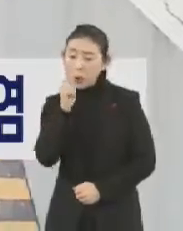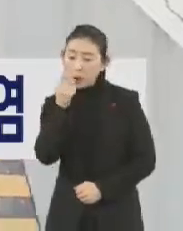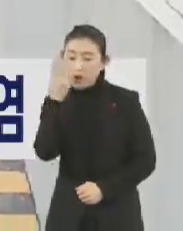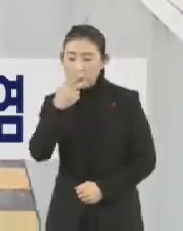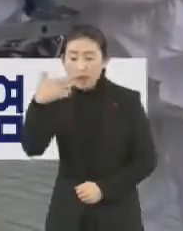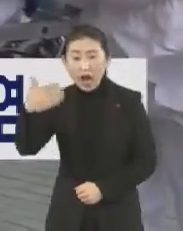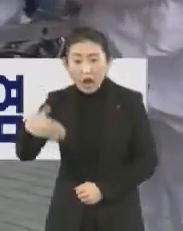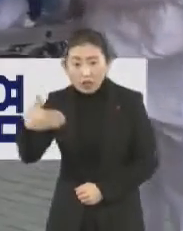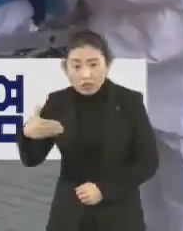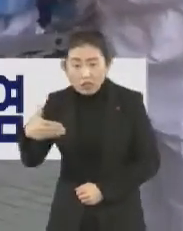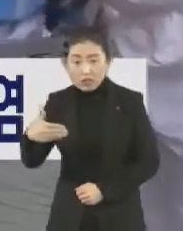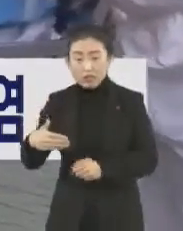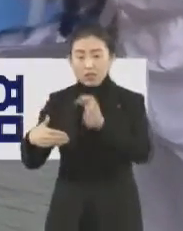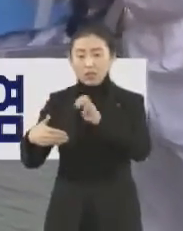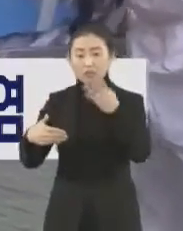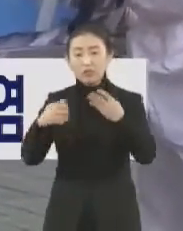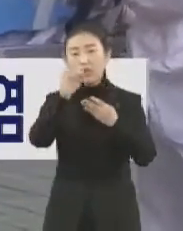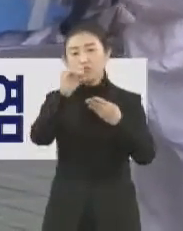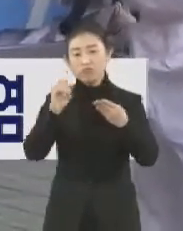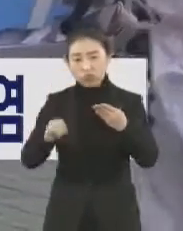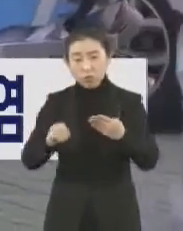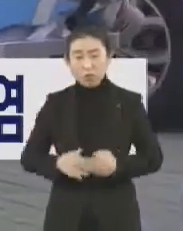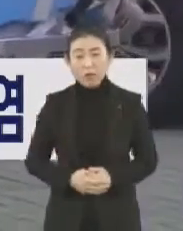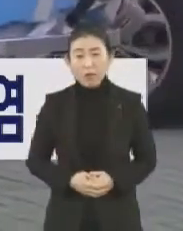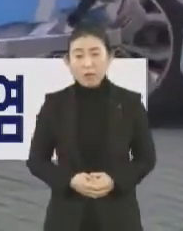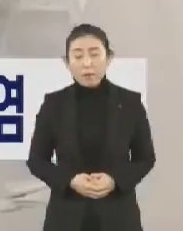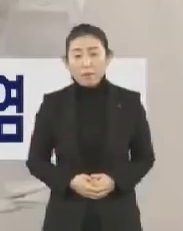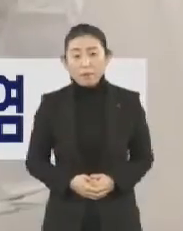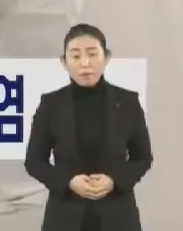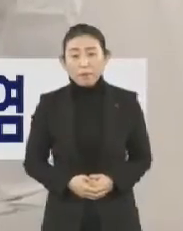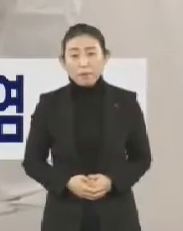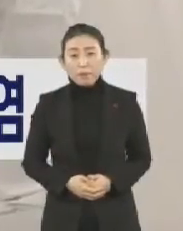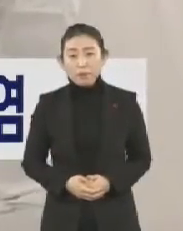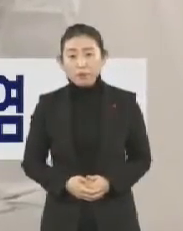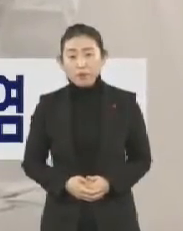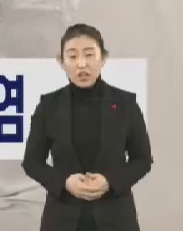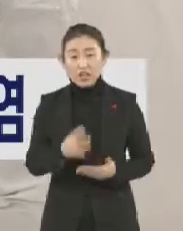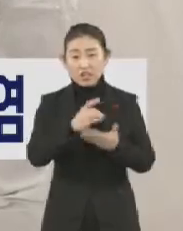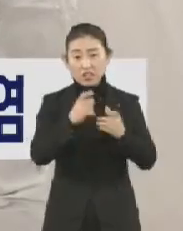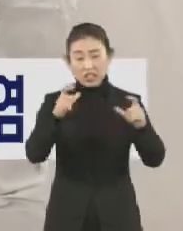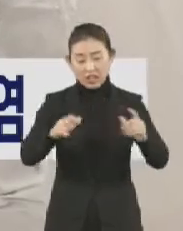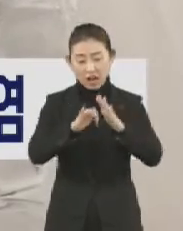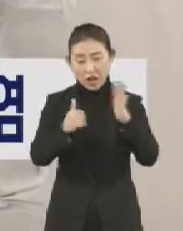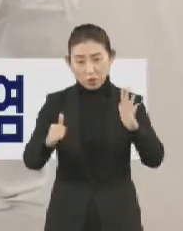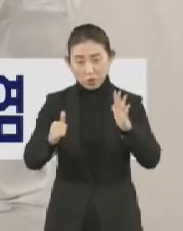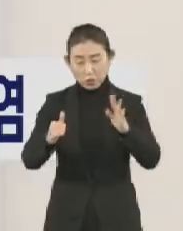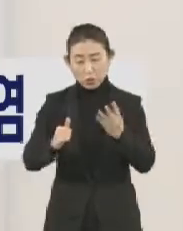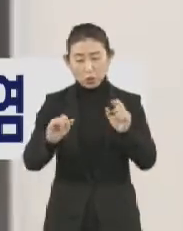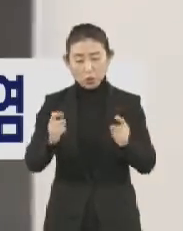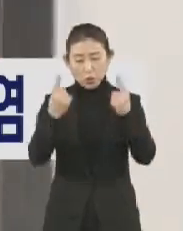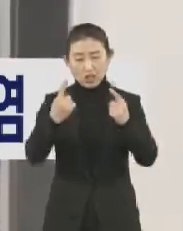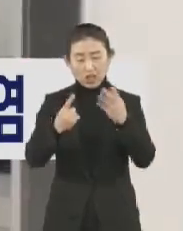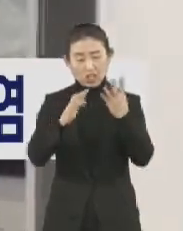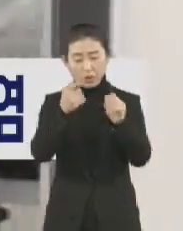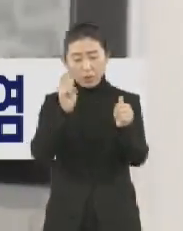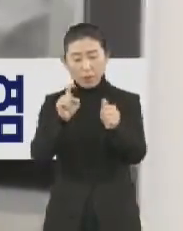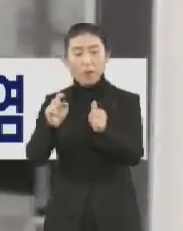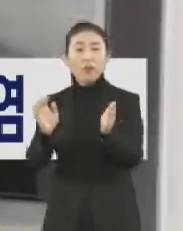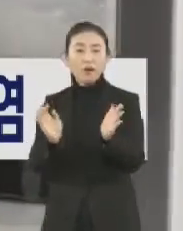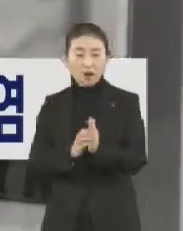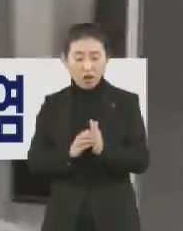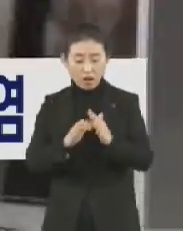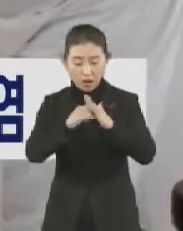검사를 받지 않은 사람이 34% 에 달한다고 밝혔습니다 천안 에선 일가족 4명이 동시에 학생 됐는데